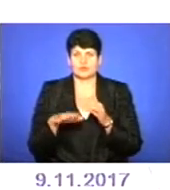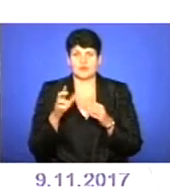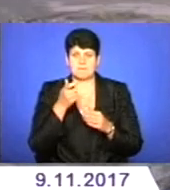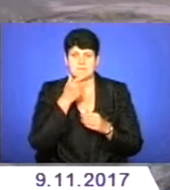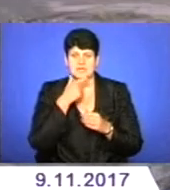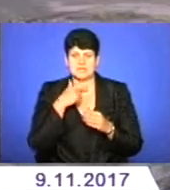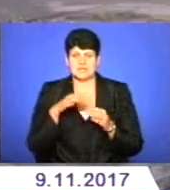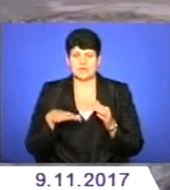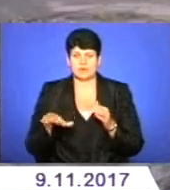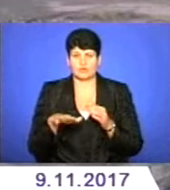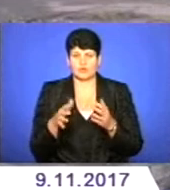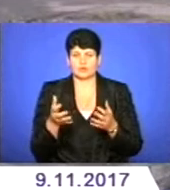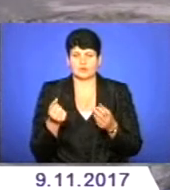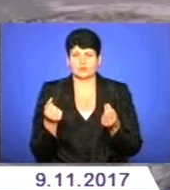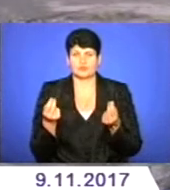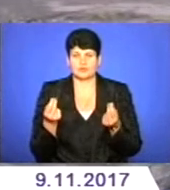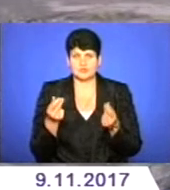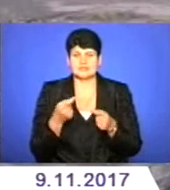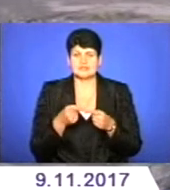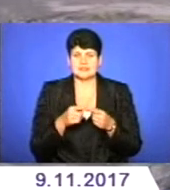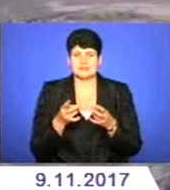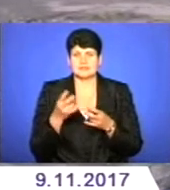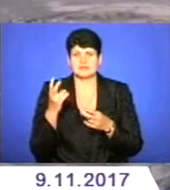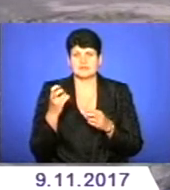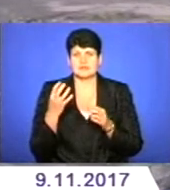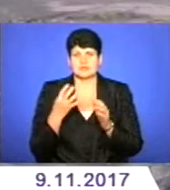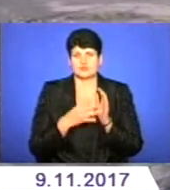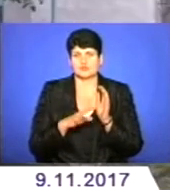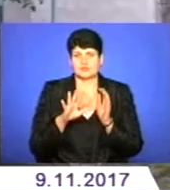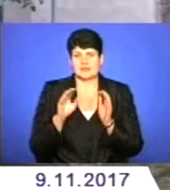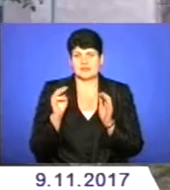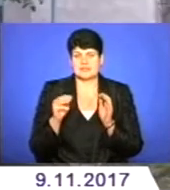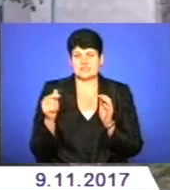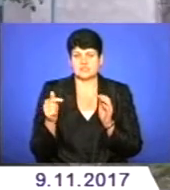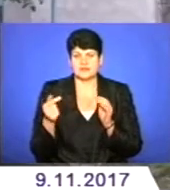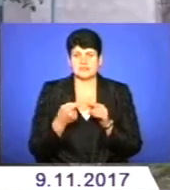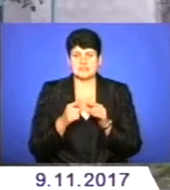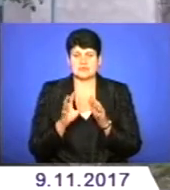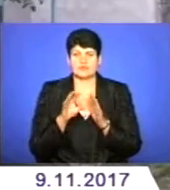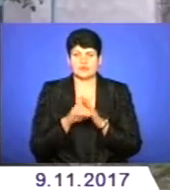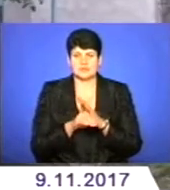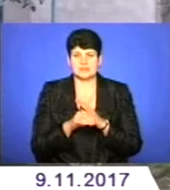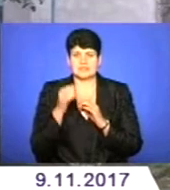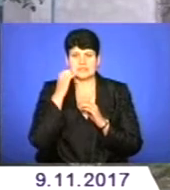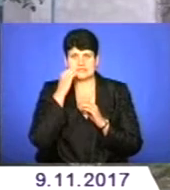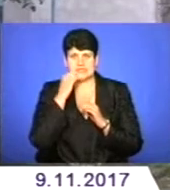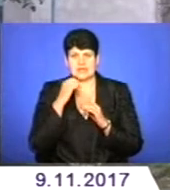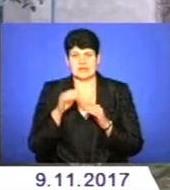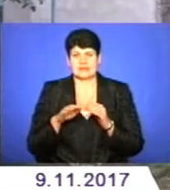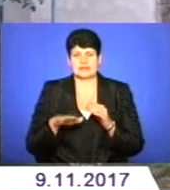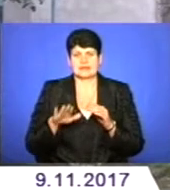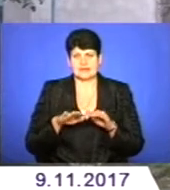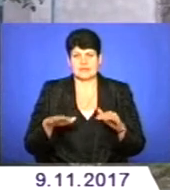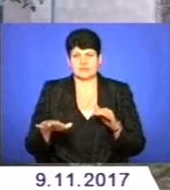отримає фінансування. Реалізація проекту потребує 295 тисяч гривень. Ця сума включає демонтаж старого дитячого майданчика,